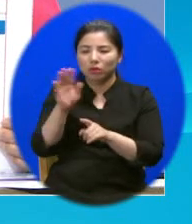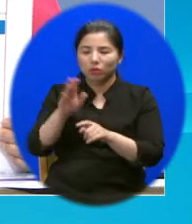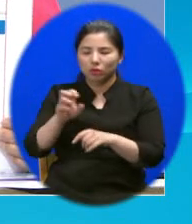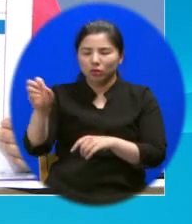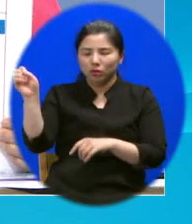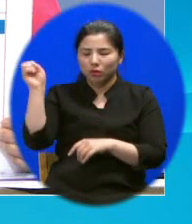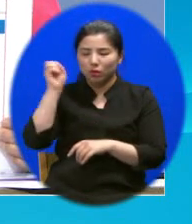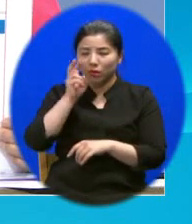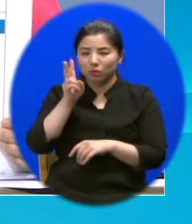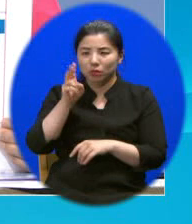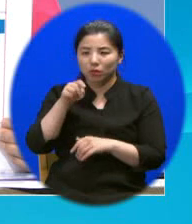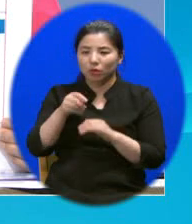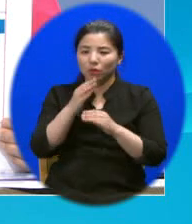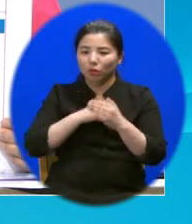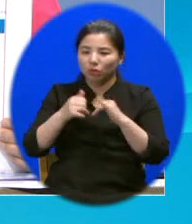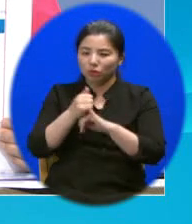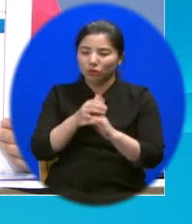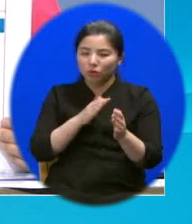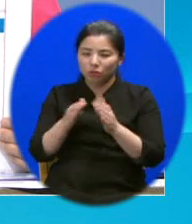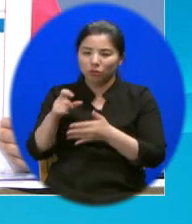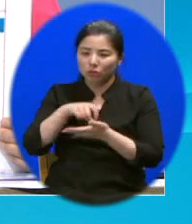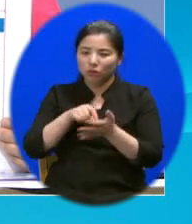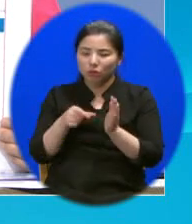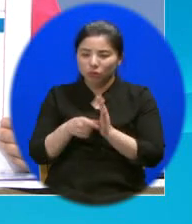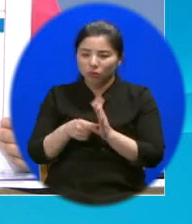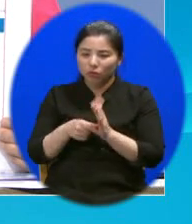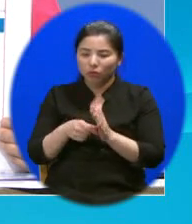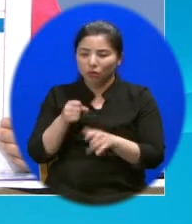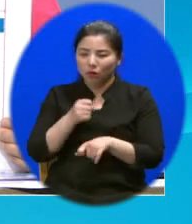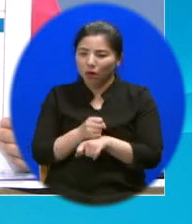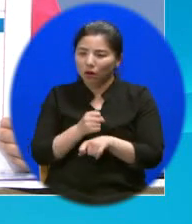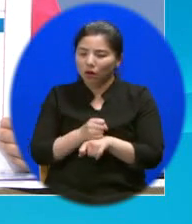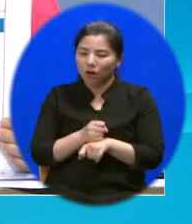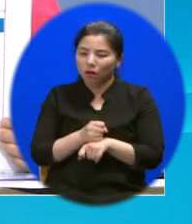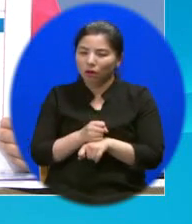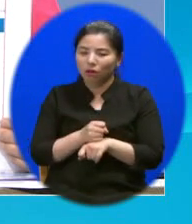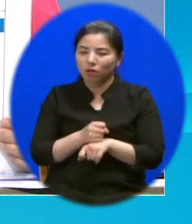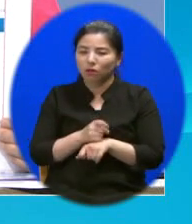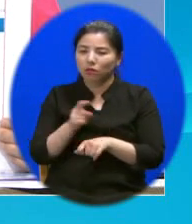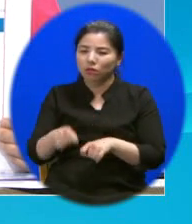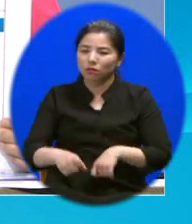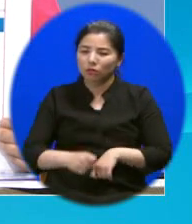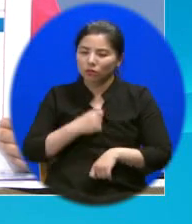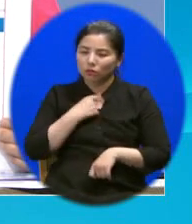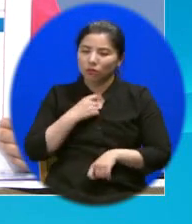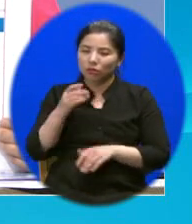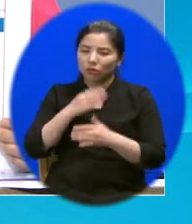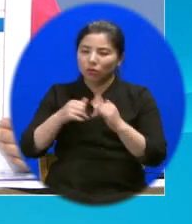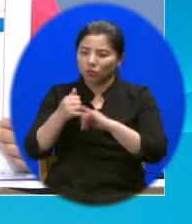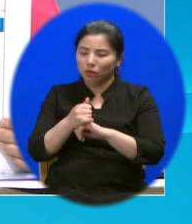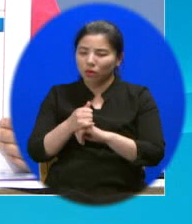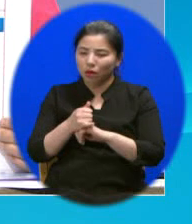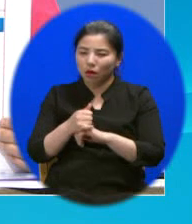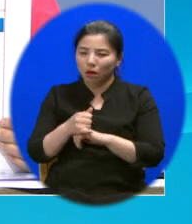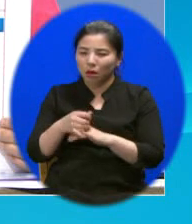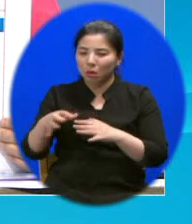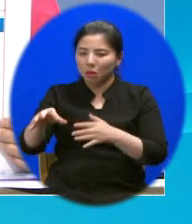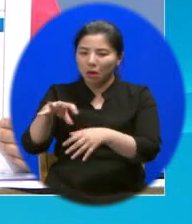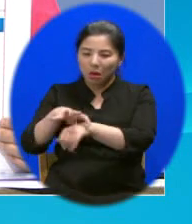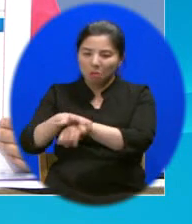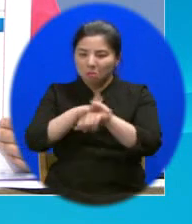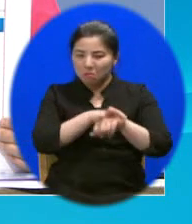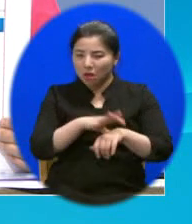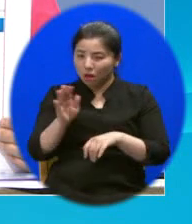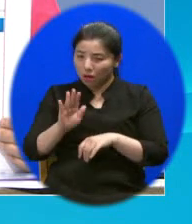갑자기 공약을 마련할 정도로 한 게 이거 사실상 공약 풀 표절 아니냐 2 내용